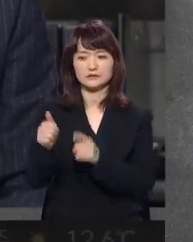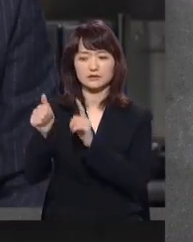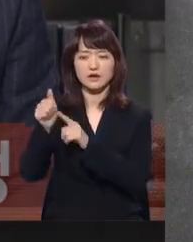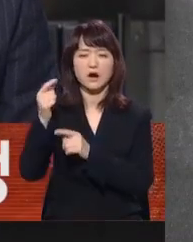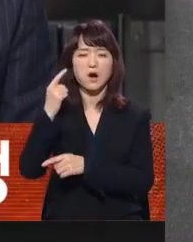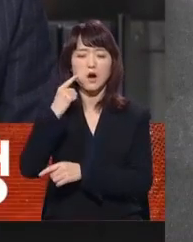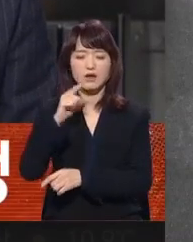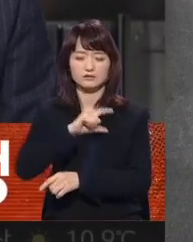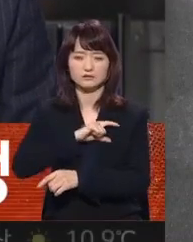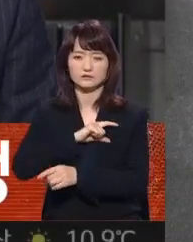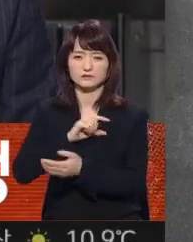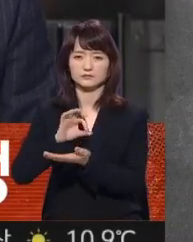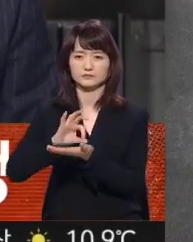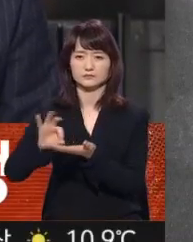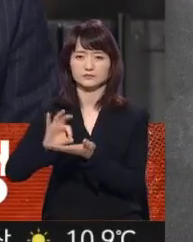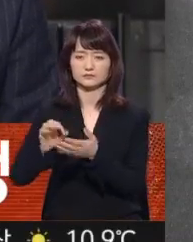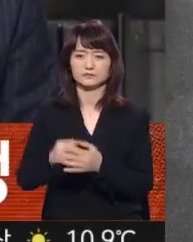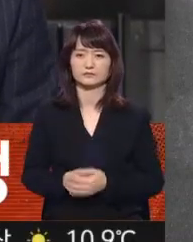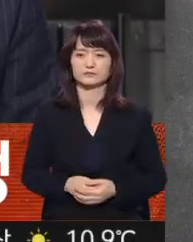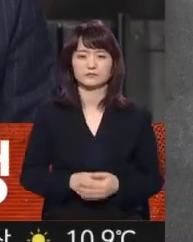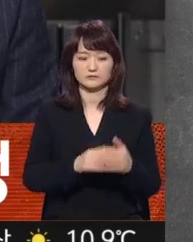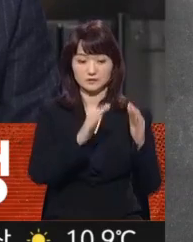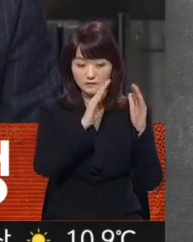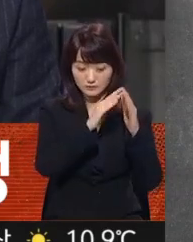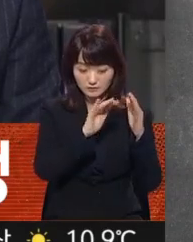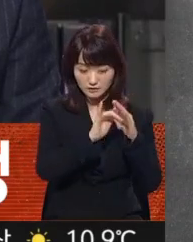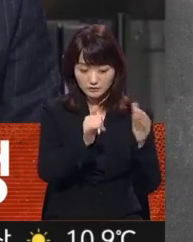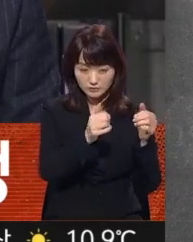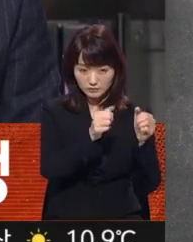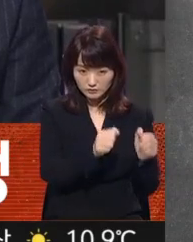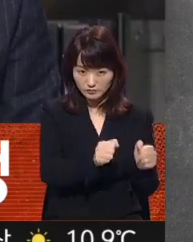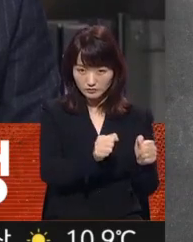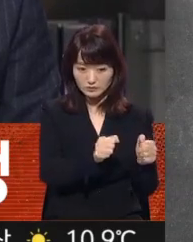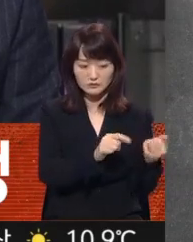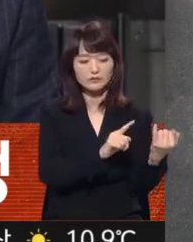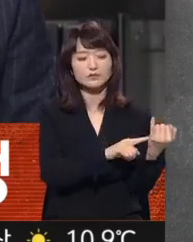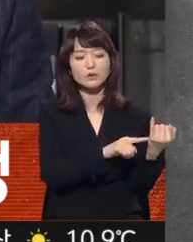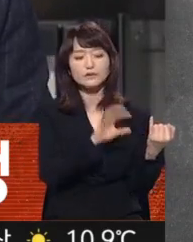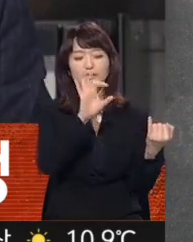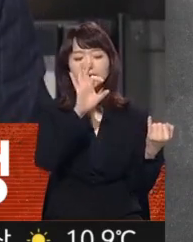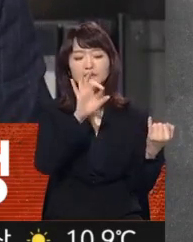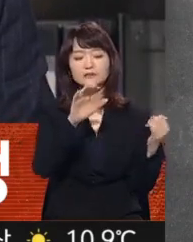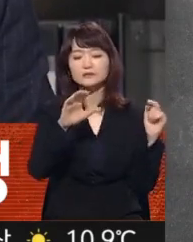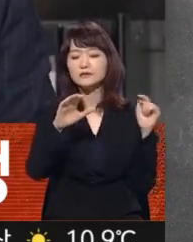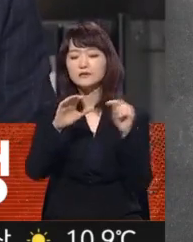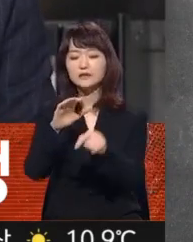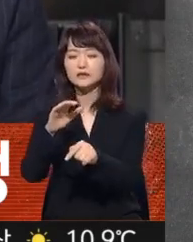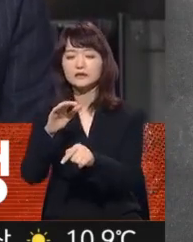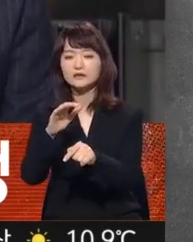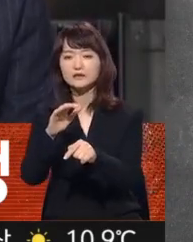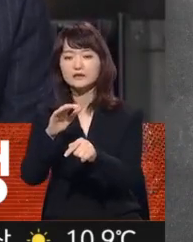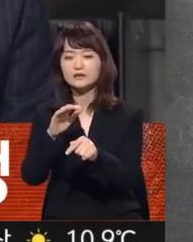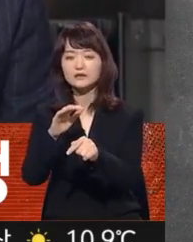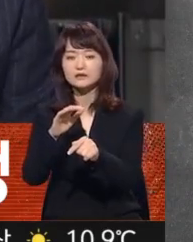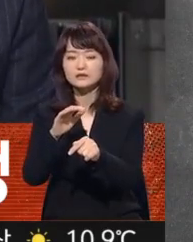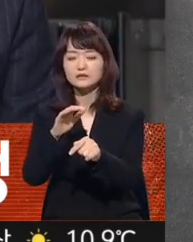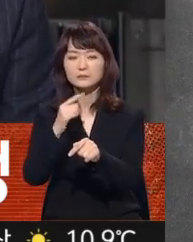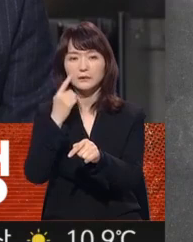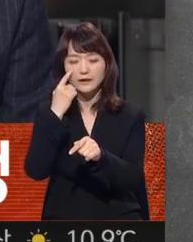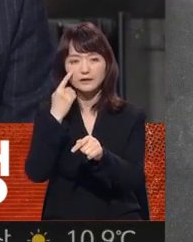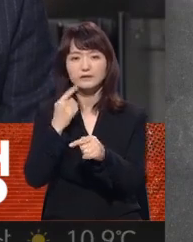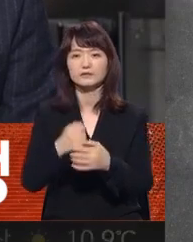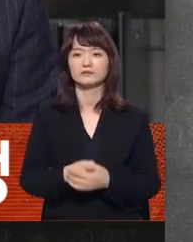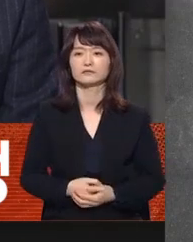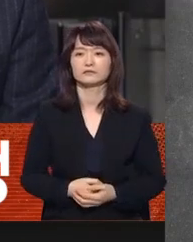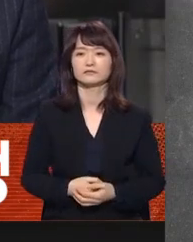쓰고 심지어 그리고 집에 가족들이랑 같이 있다니까 야 너 화장실로 들어가서 혼자 있어봐 이게